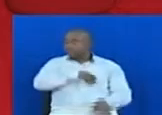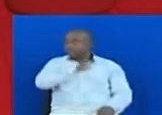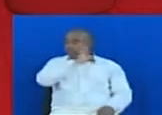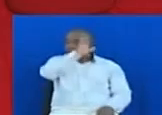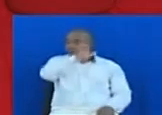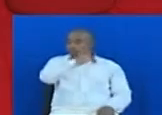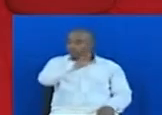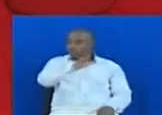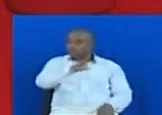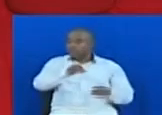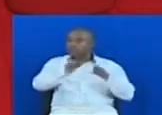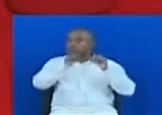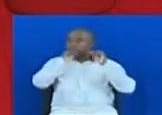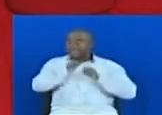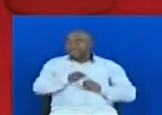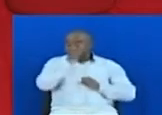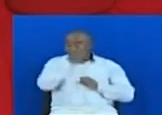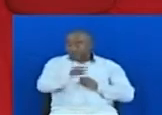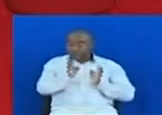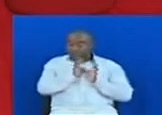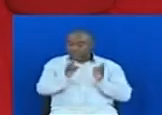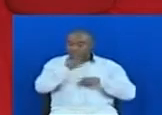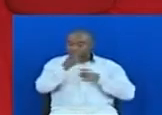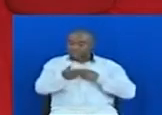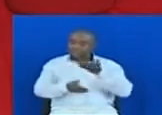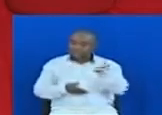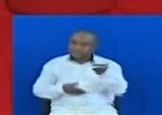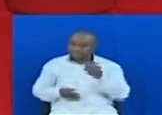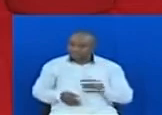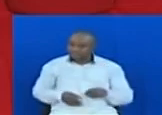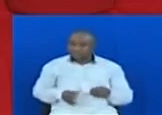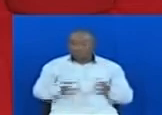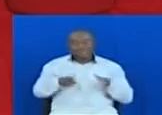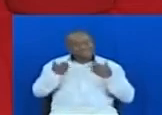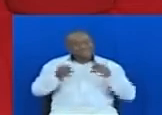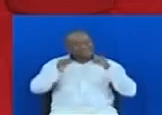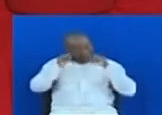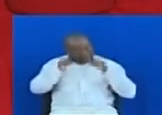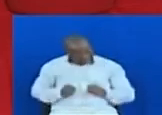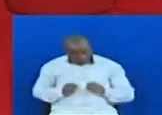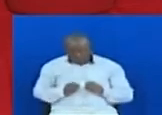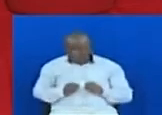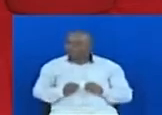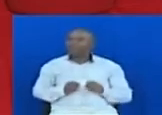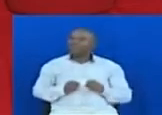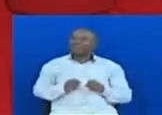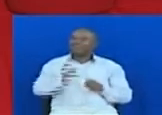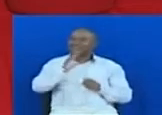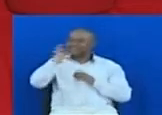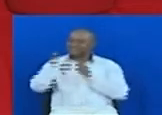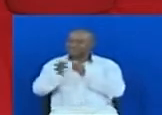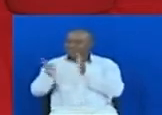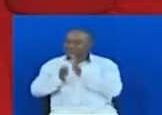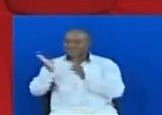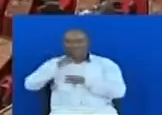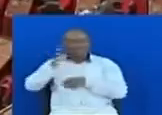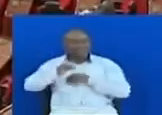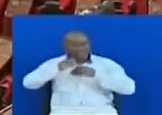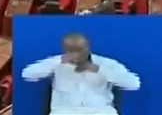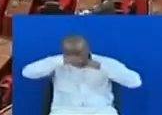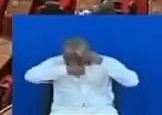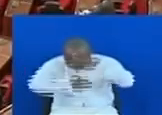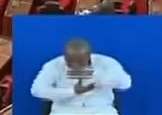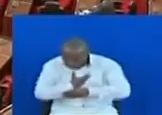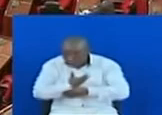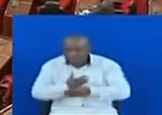watu maalum wa kuendeleza hivi vipaji. Najua sasa hivi corona itaisha kwa sababu ya nyungu na imani. Halafu baada ya hapo